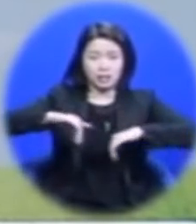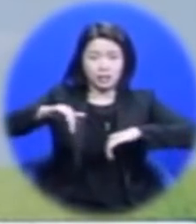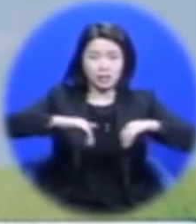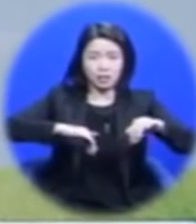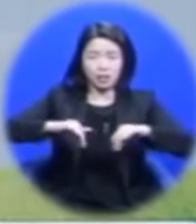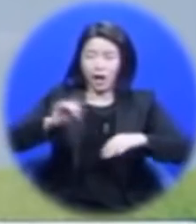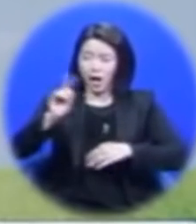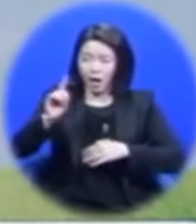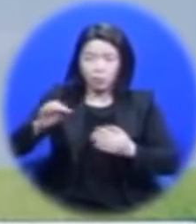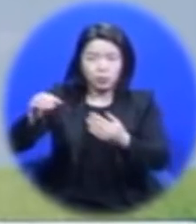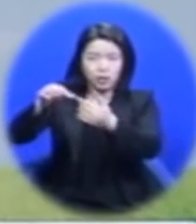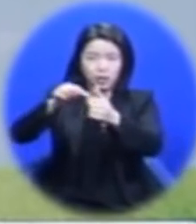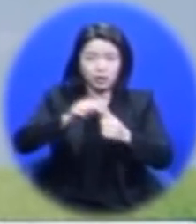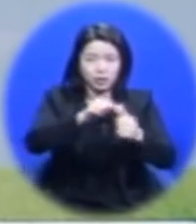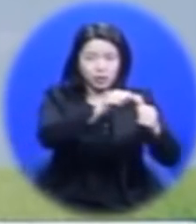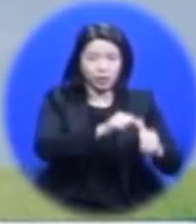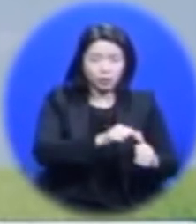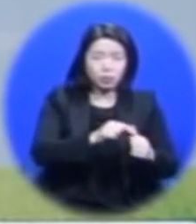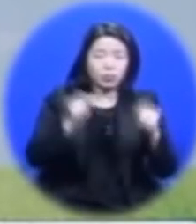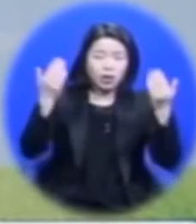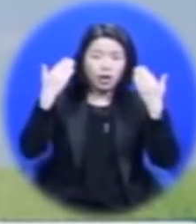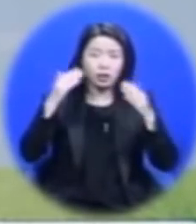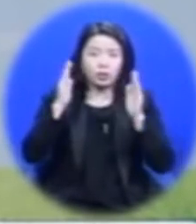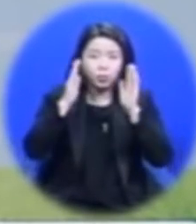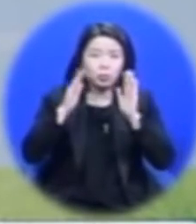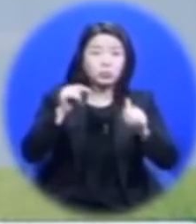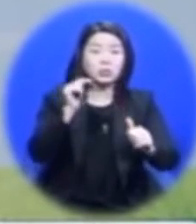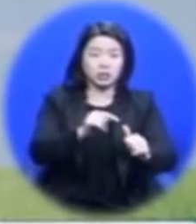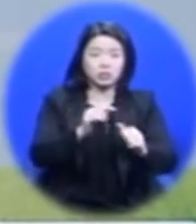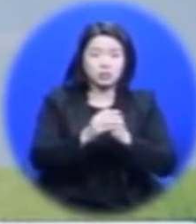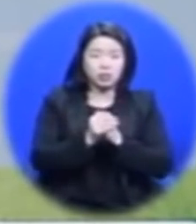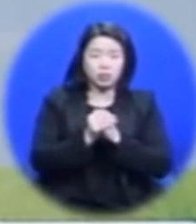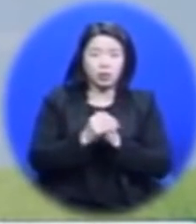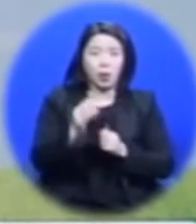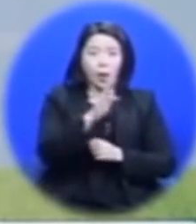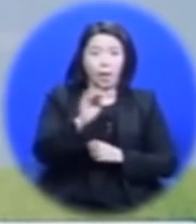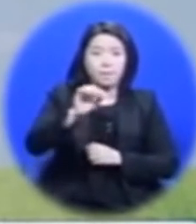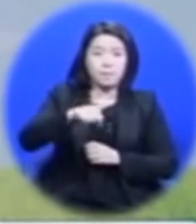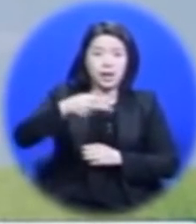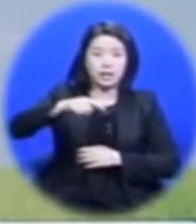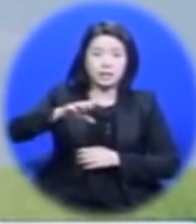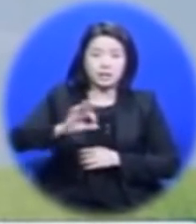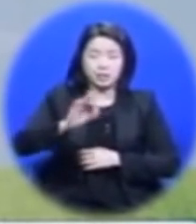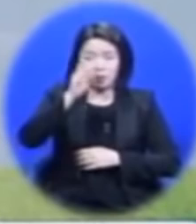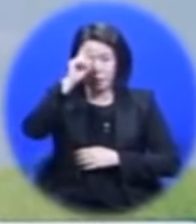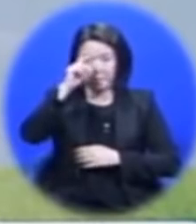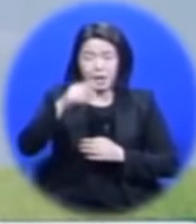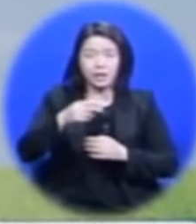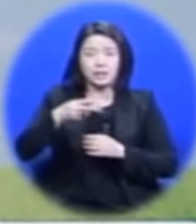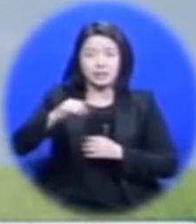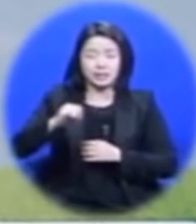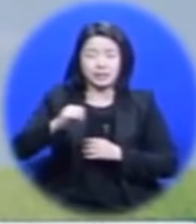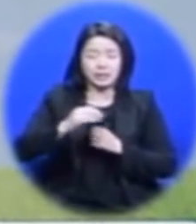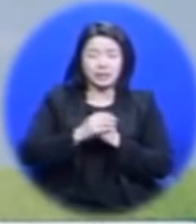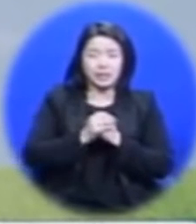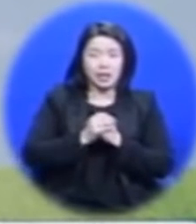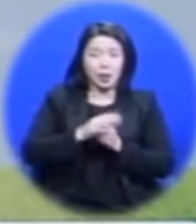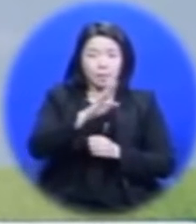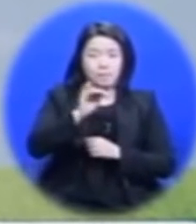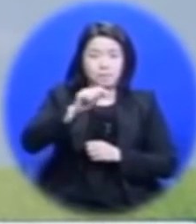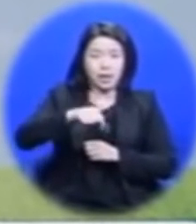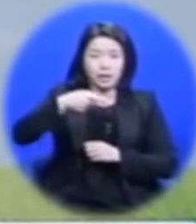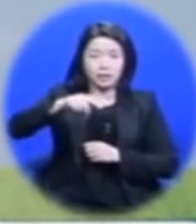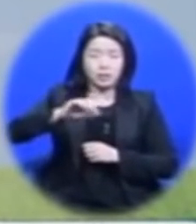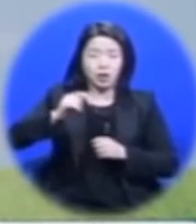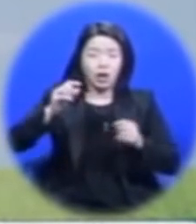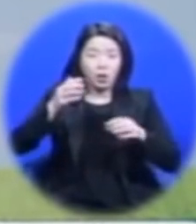애들 아무나 데리고 학교에 공부를 하게 했는데 백정, 박씨라고 하는 백정의 아들이 있었어요.